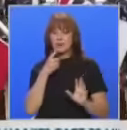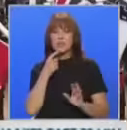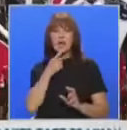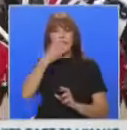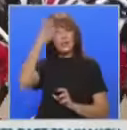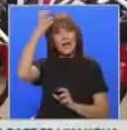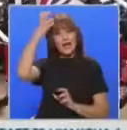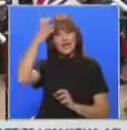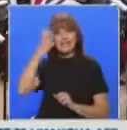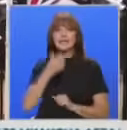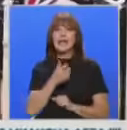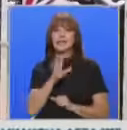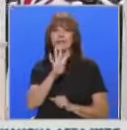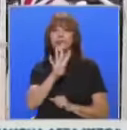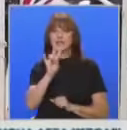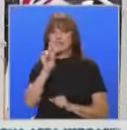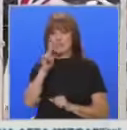42 години.